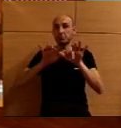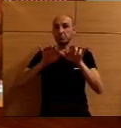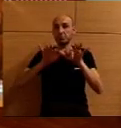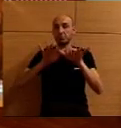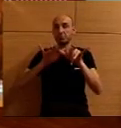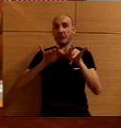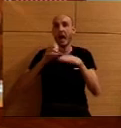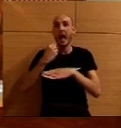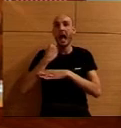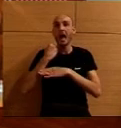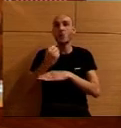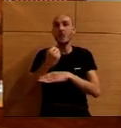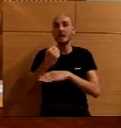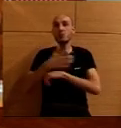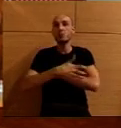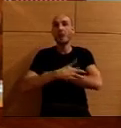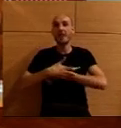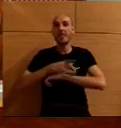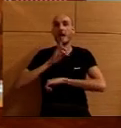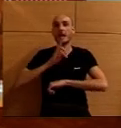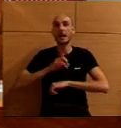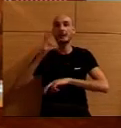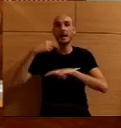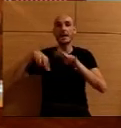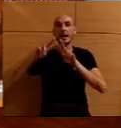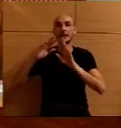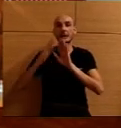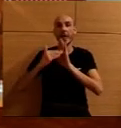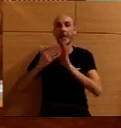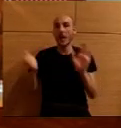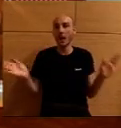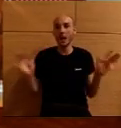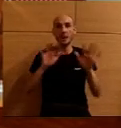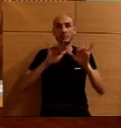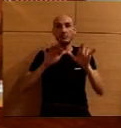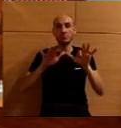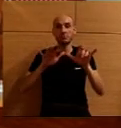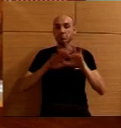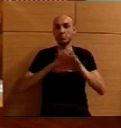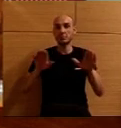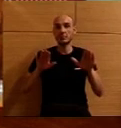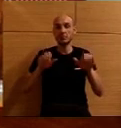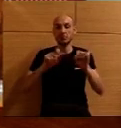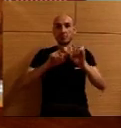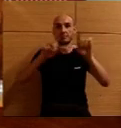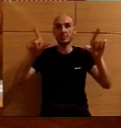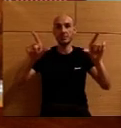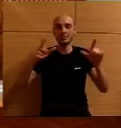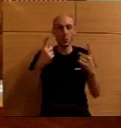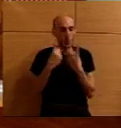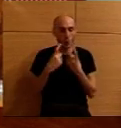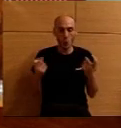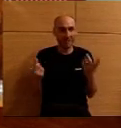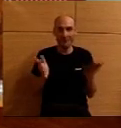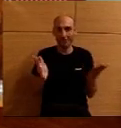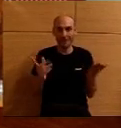pobresa energètica Generalitat Valenciana. I així no posarien que hem d'instar a la Generalitat que doni ajudes que ja està